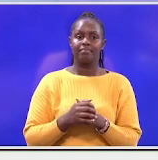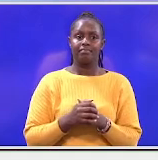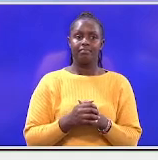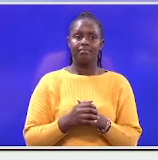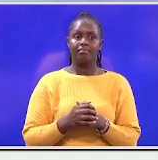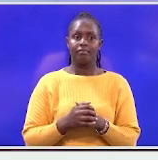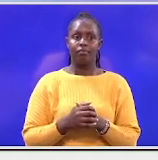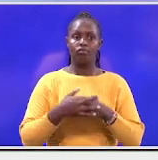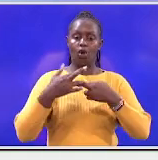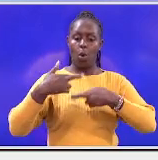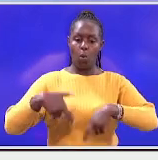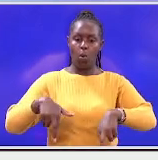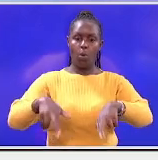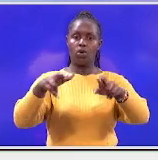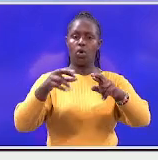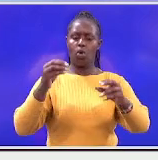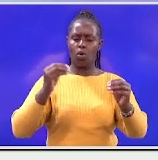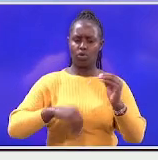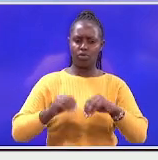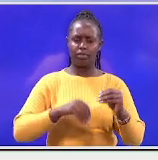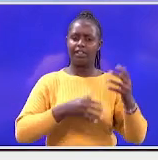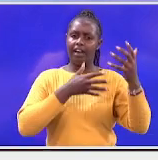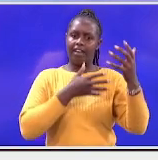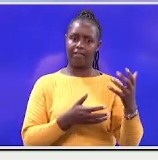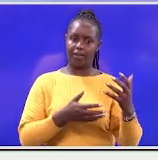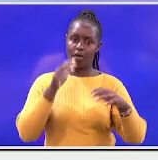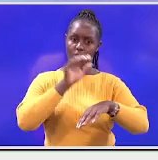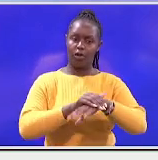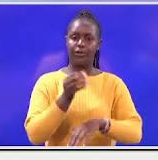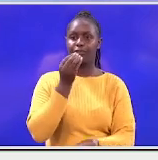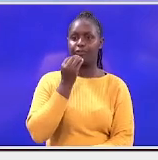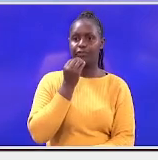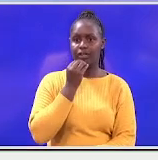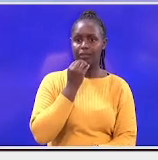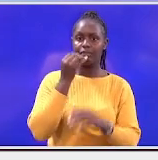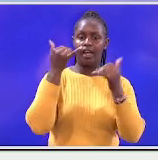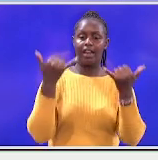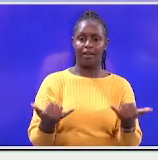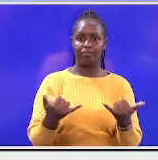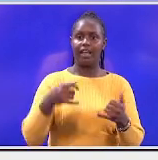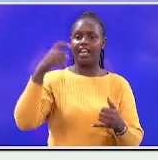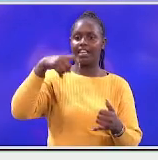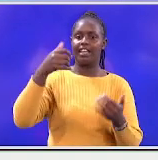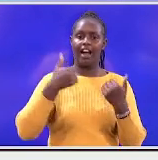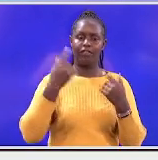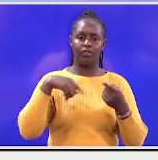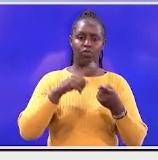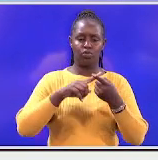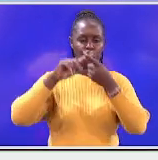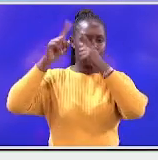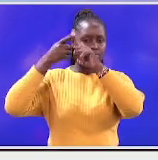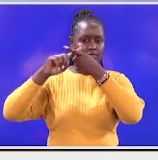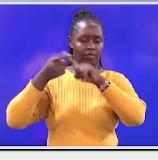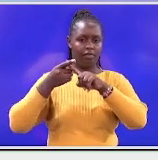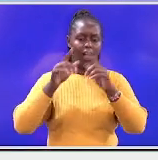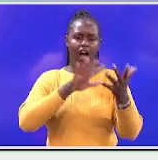Barabara za humu nchini huchangia kwa kiwango kikubwa katika gharama ya chakula. Ipo haja kubwa ya kuchanganua njia ipi inayosababisha